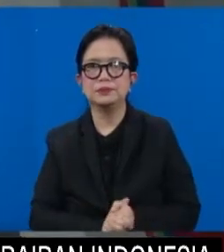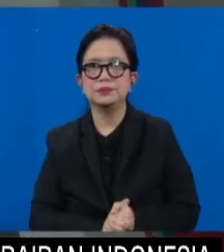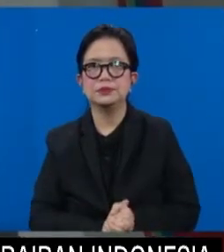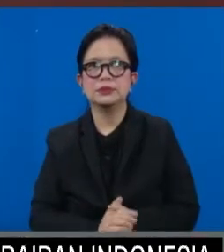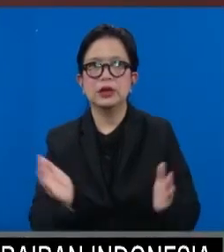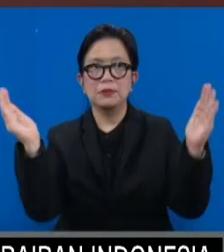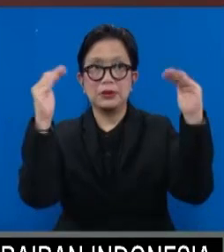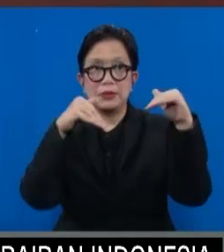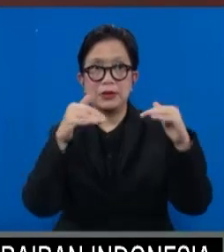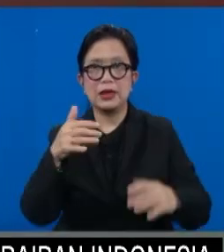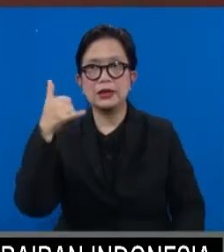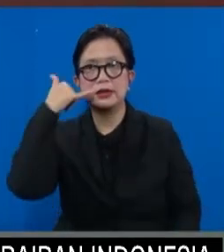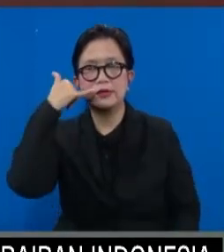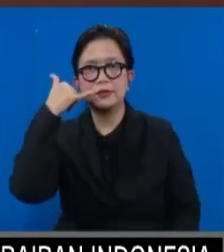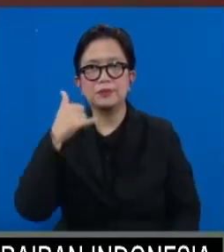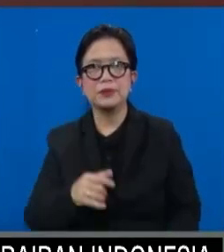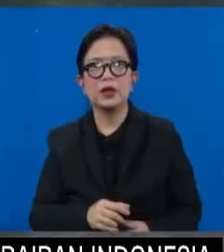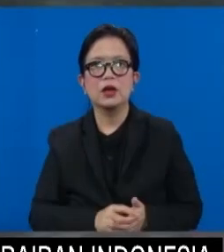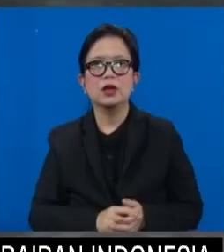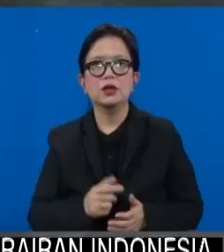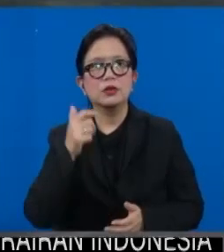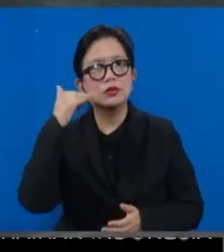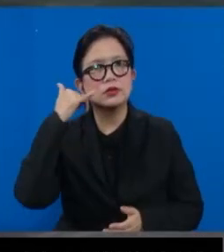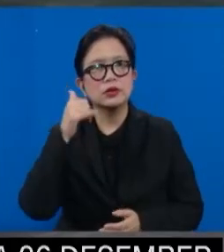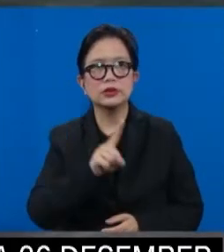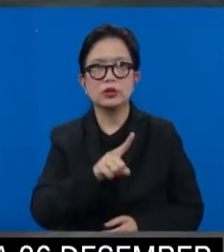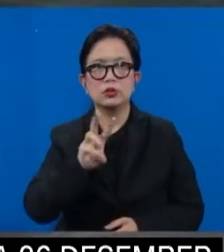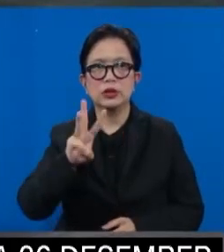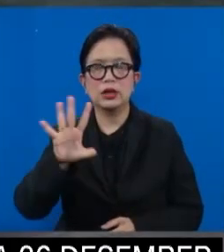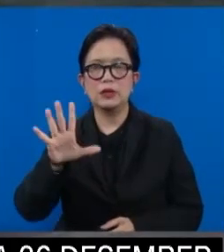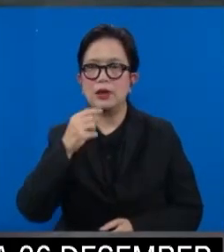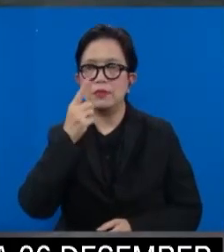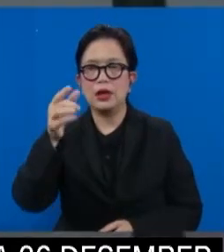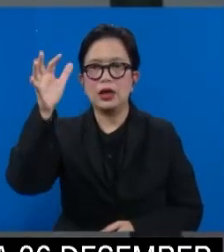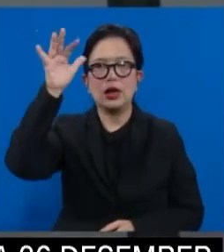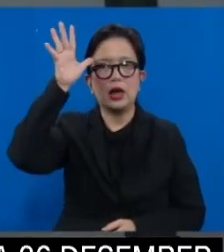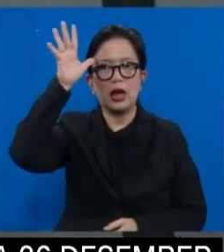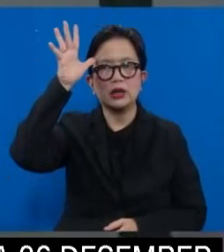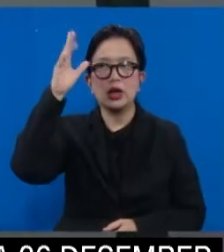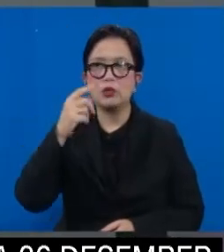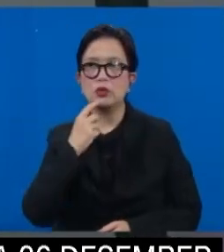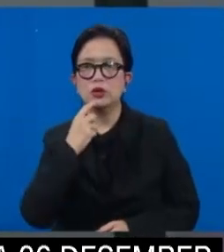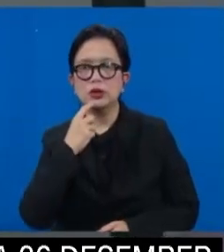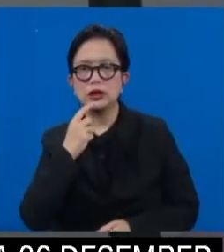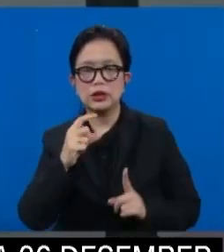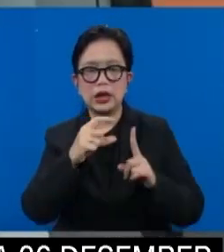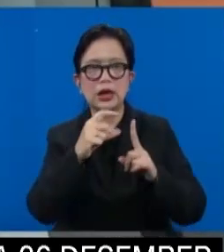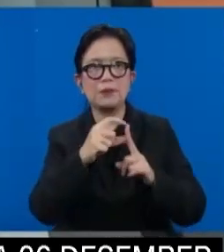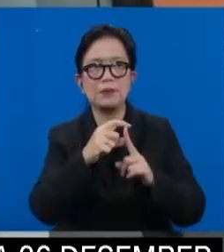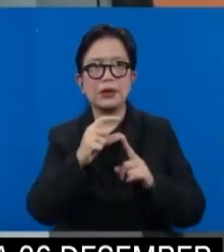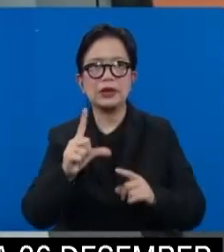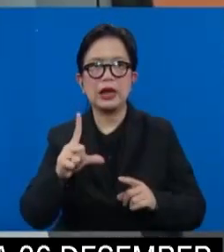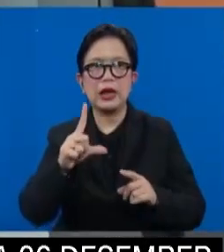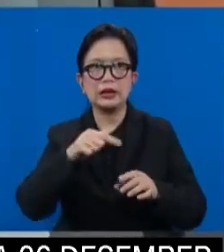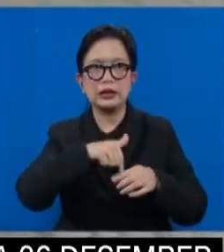yang dihubungi melalui call center 135 mengaku belum mengetahui kasus suplai BBM Pertalite yang bercampur air tersebut.